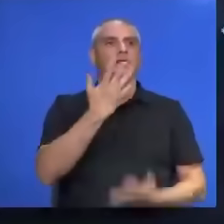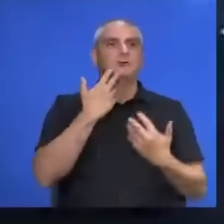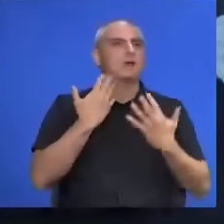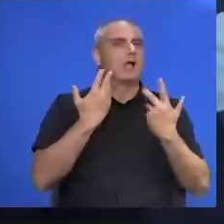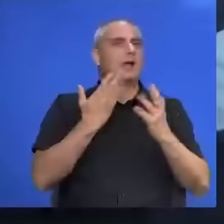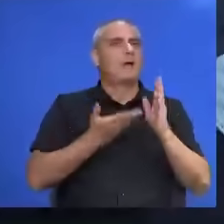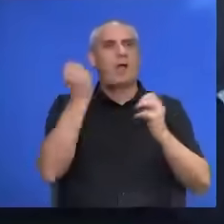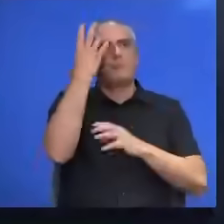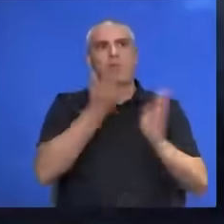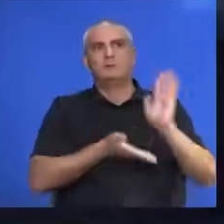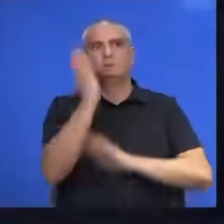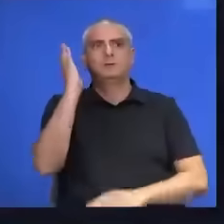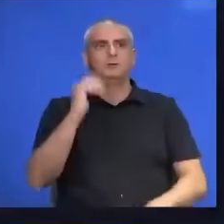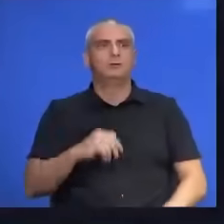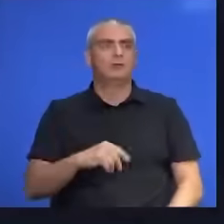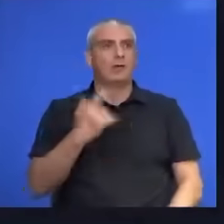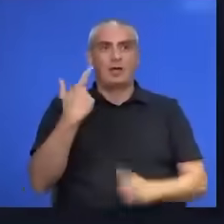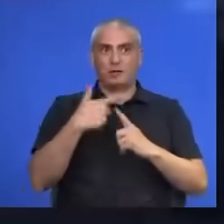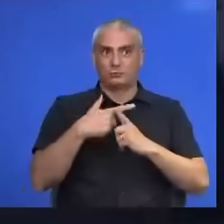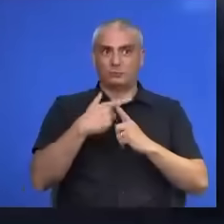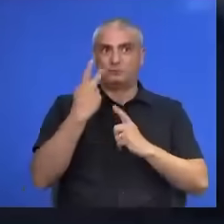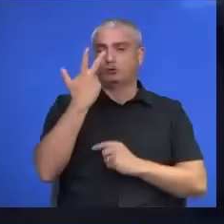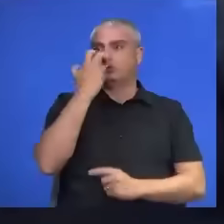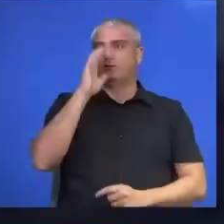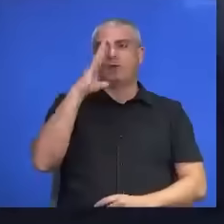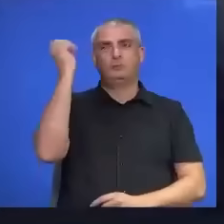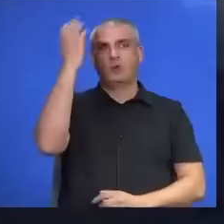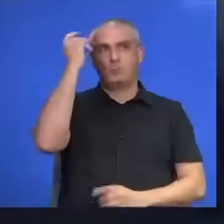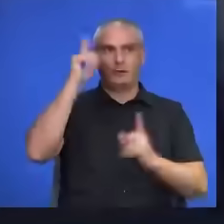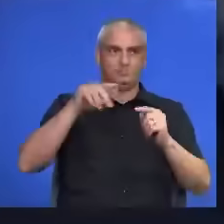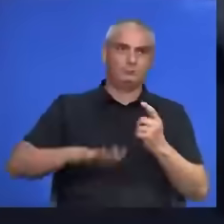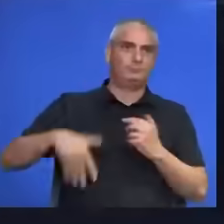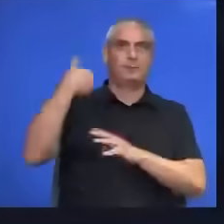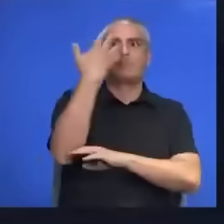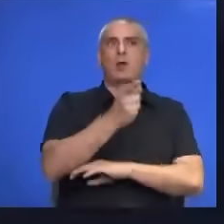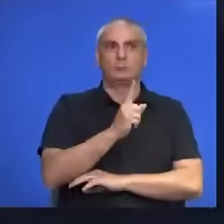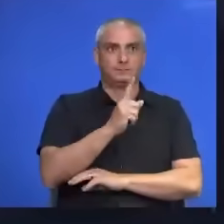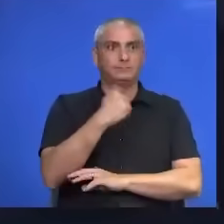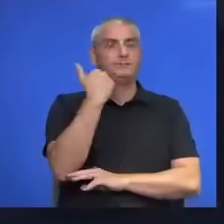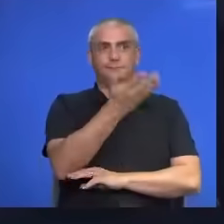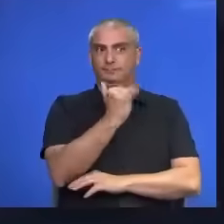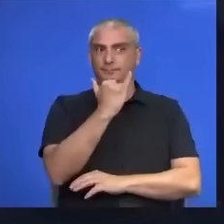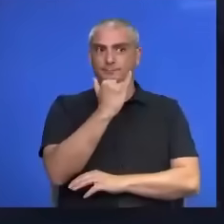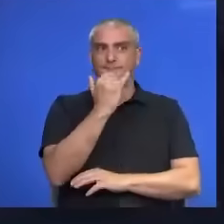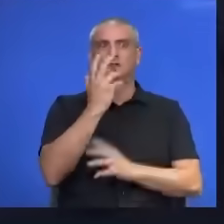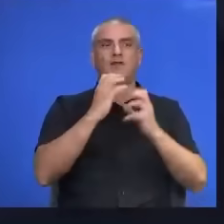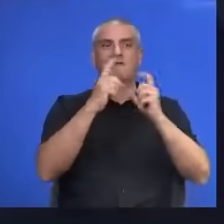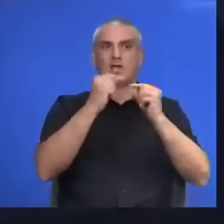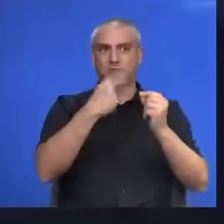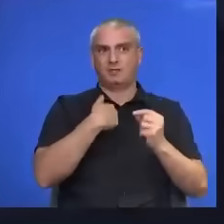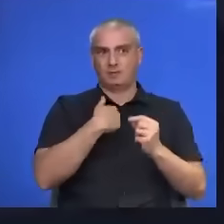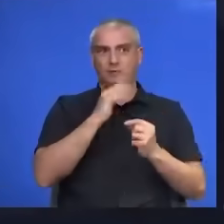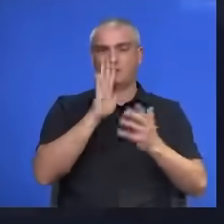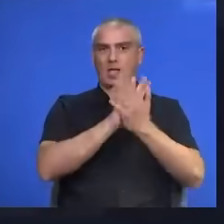אמבולנסים? כרגע פזורים מעל 35 אמבולנסים בחוץ. בחוץ? כרגע בכפר עזה אנחנו עומדים